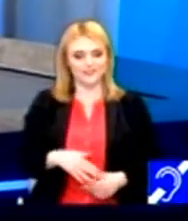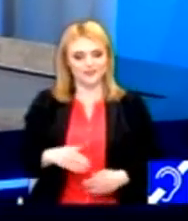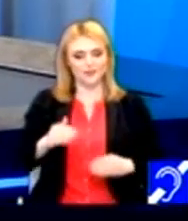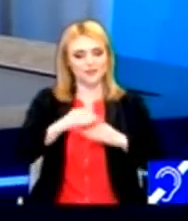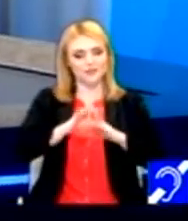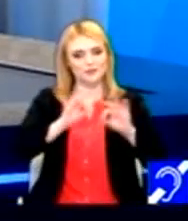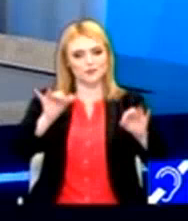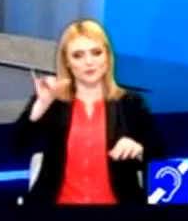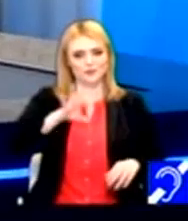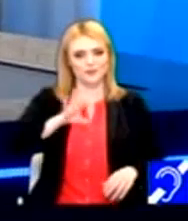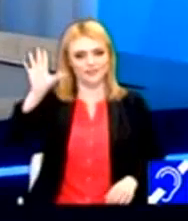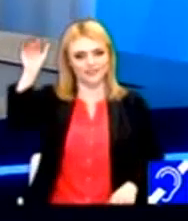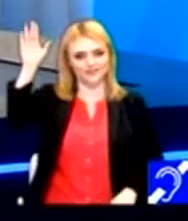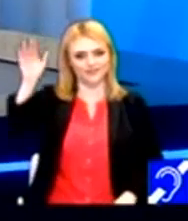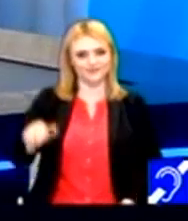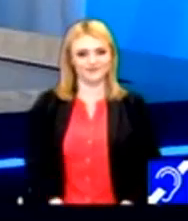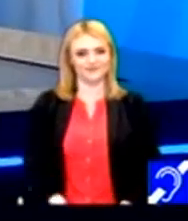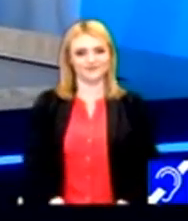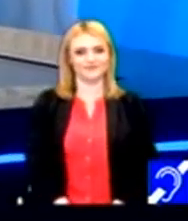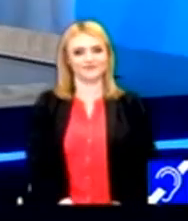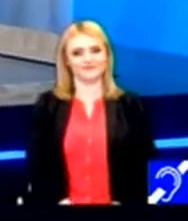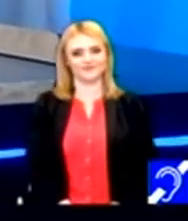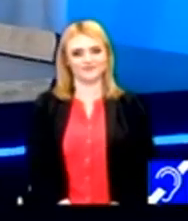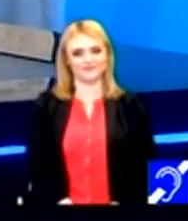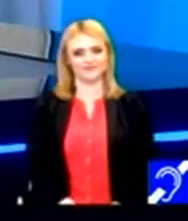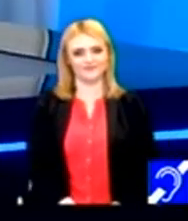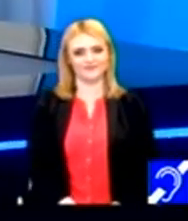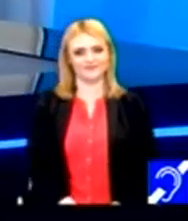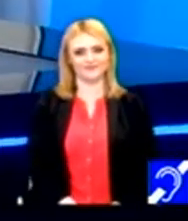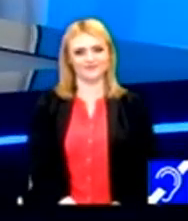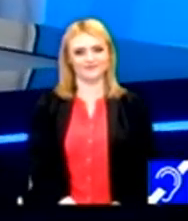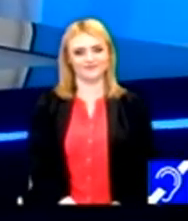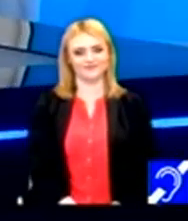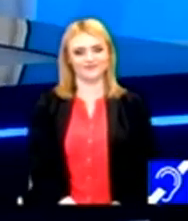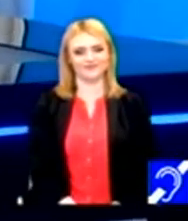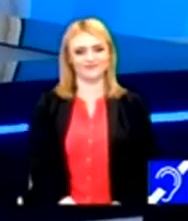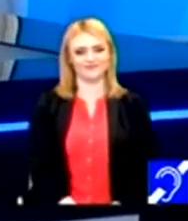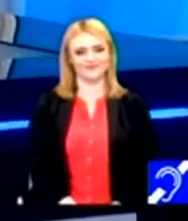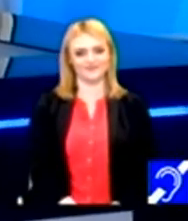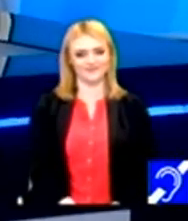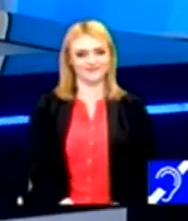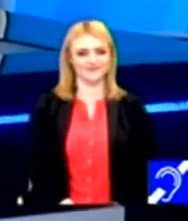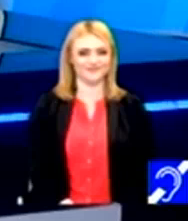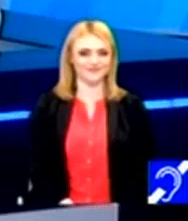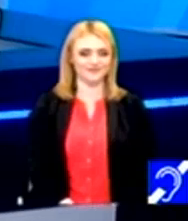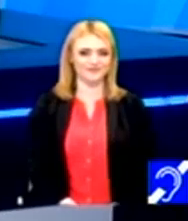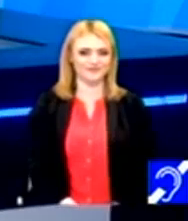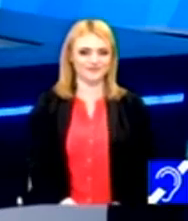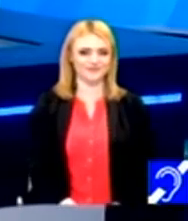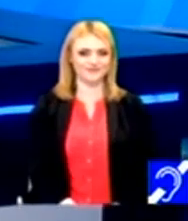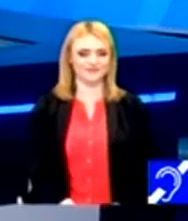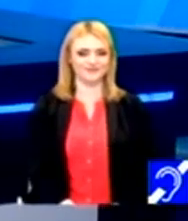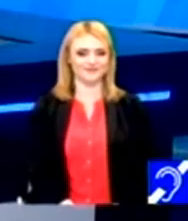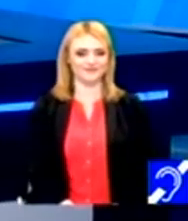aparatului respirator, maladii oncologice, vor fi tratați la domiciliu. Pentru pacient